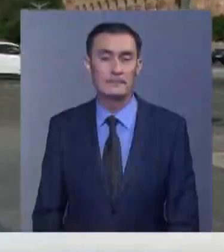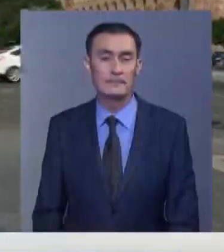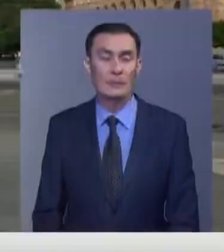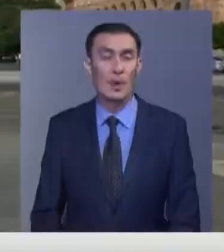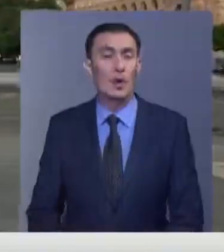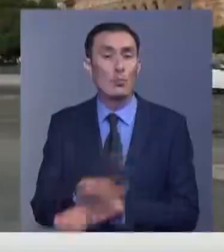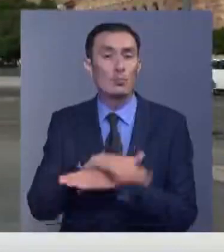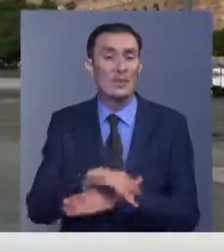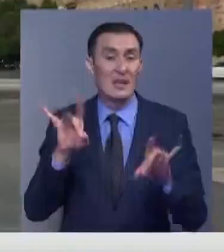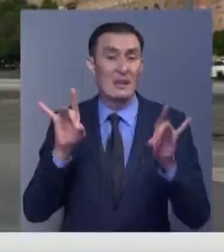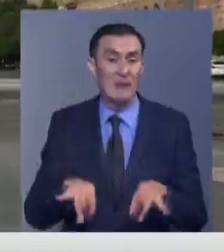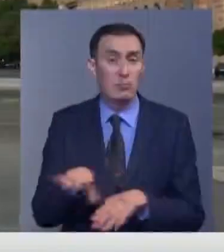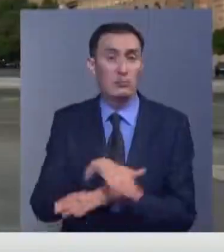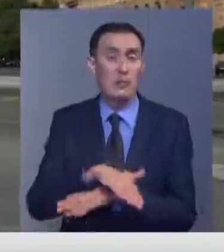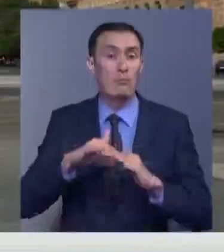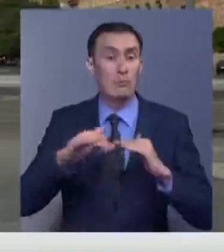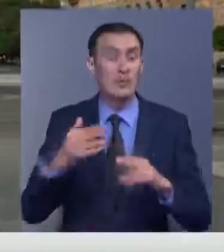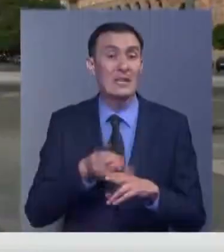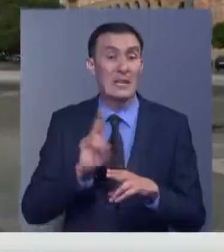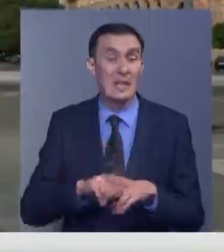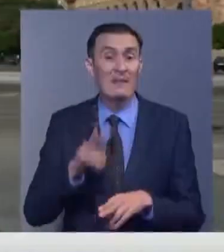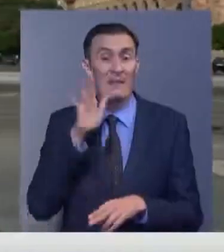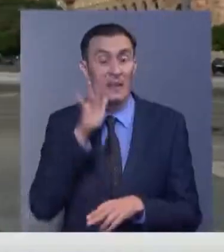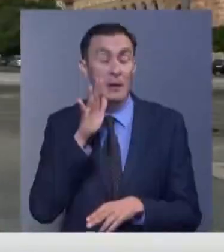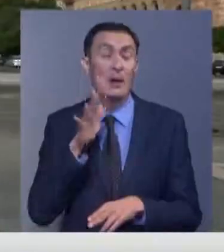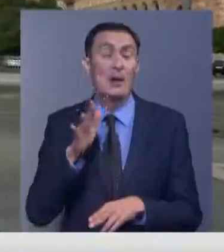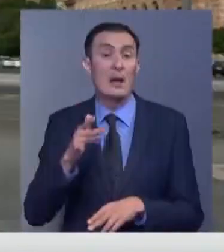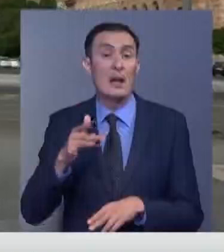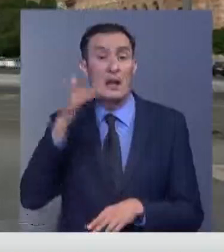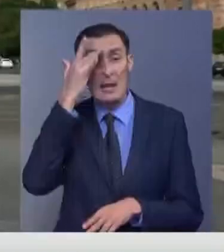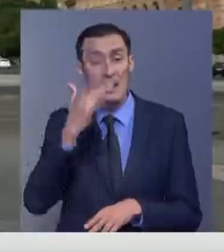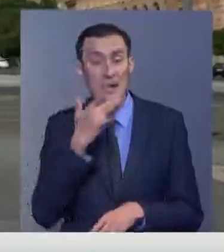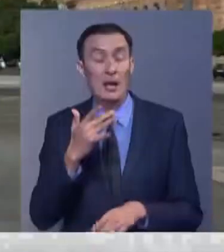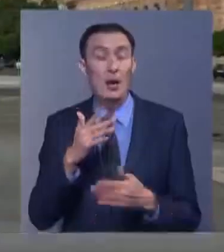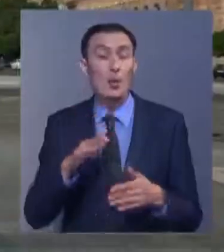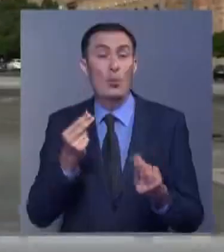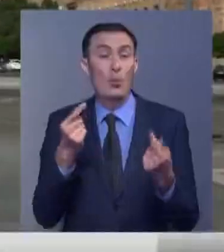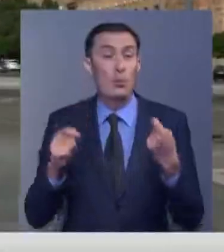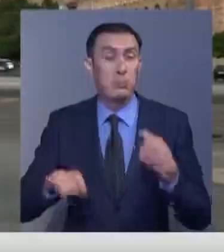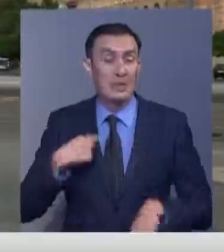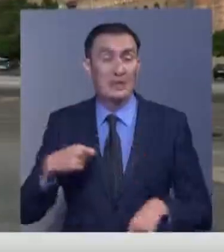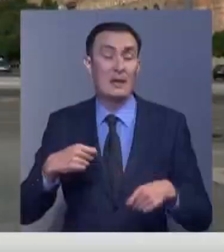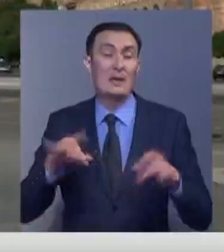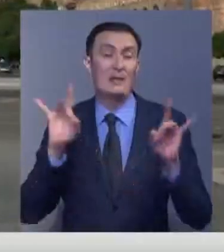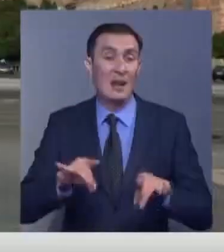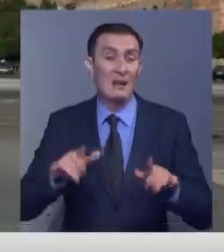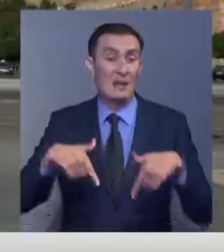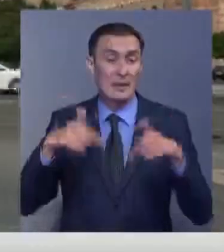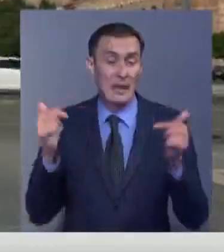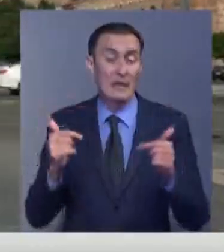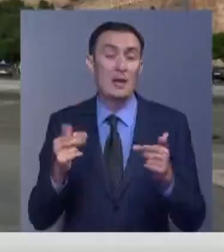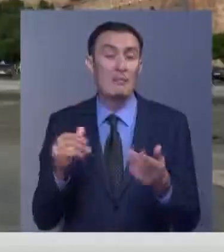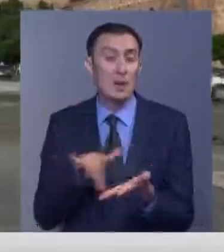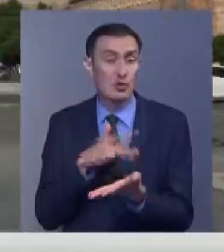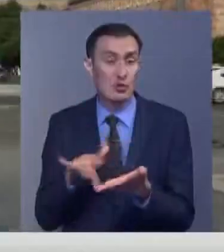Пустые кафе, пустая центральная площадь. И это в самый разгар туристического сезона. Убытки отелей, ресторанов, по подсчетам экспертов,